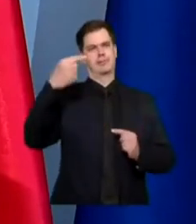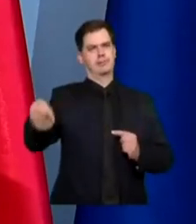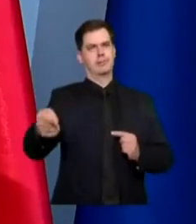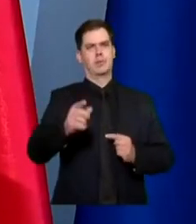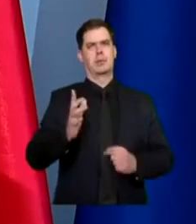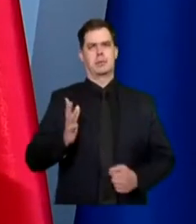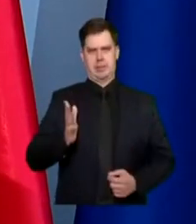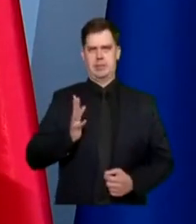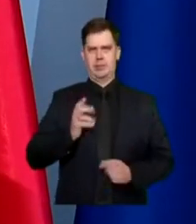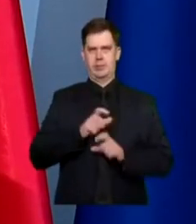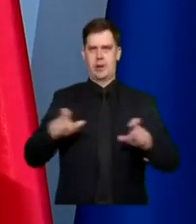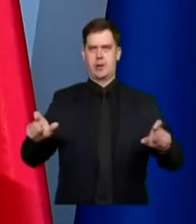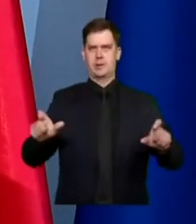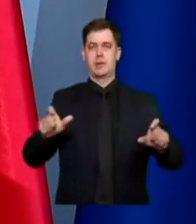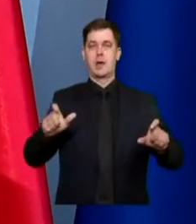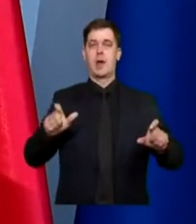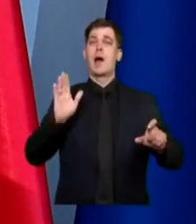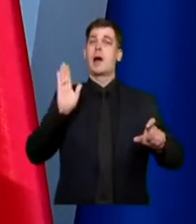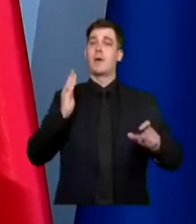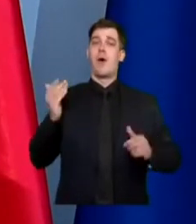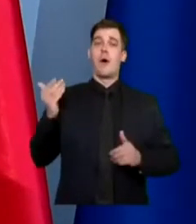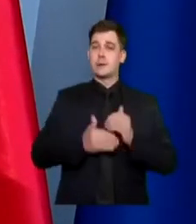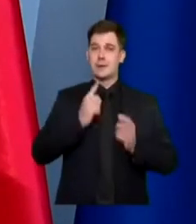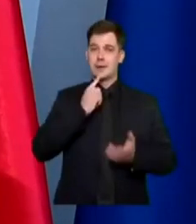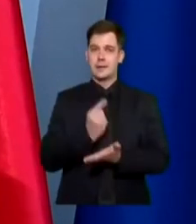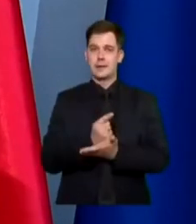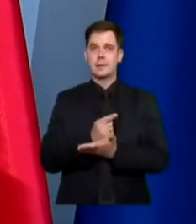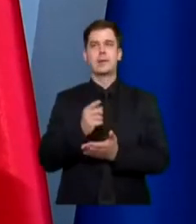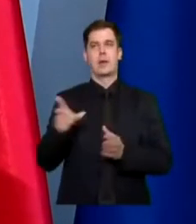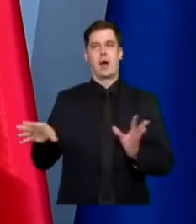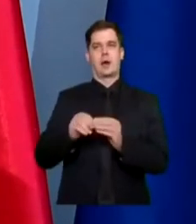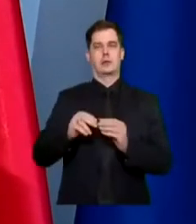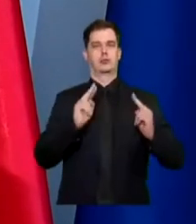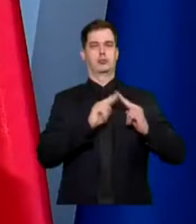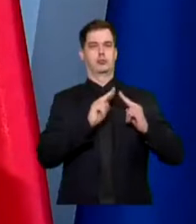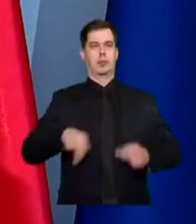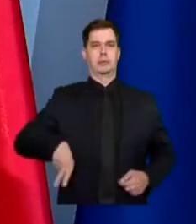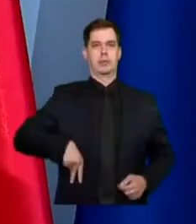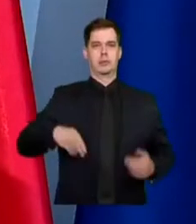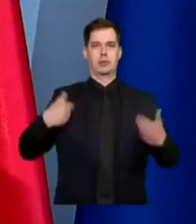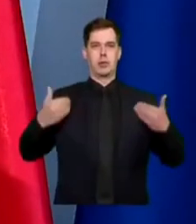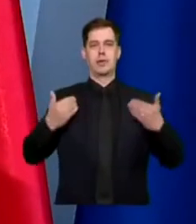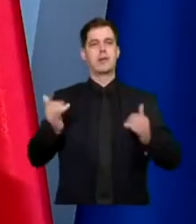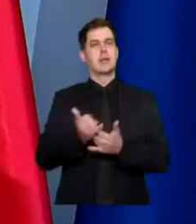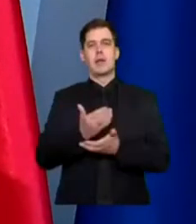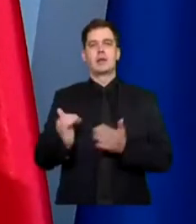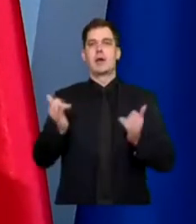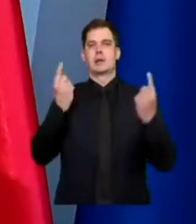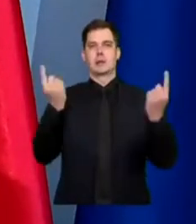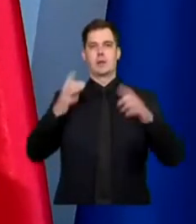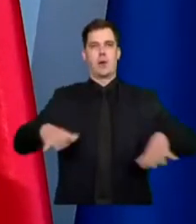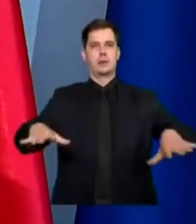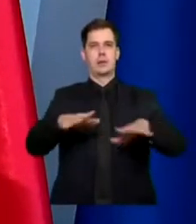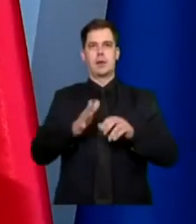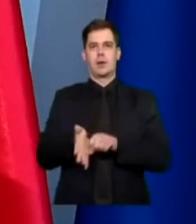dosyć bezpieczne, a ostateczną decyzję będziemy oczywiście podejmowali wraz z ministrem zdrowia w zależności od tego, jak będzie rozwijała się